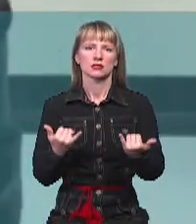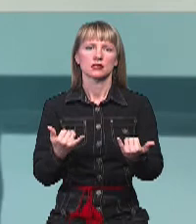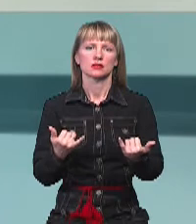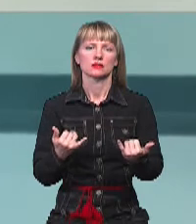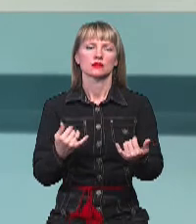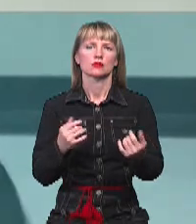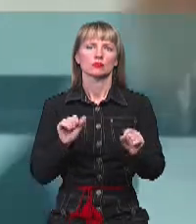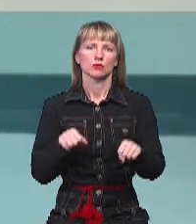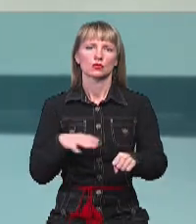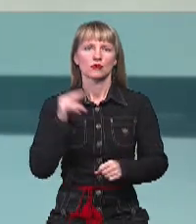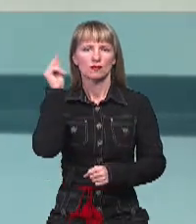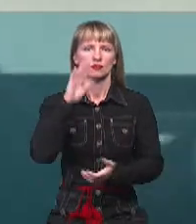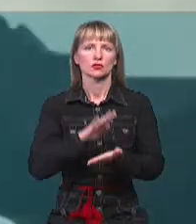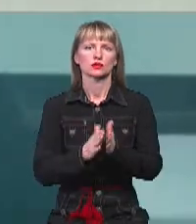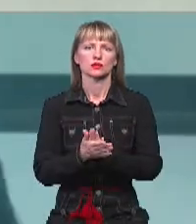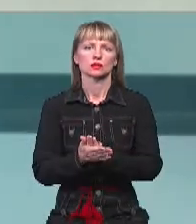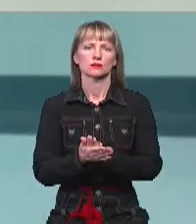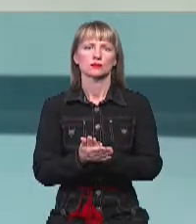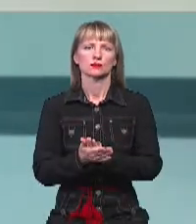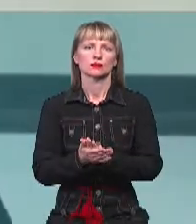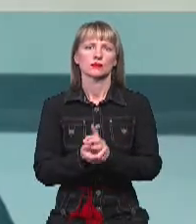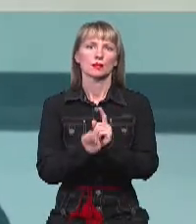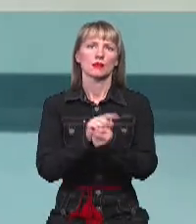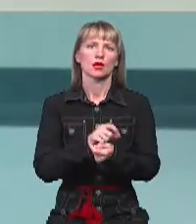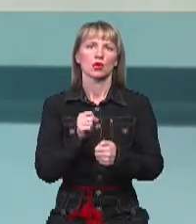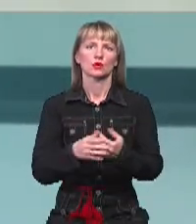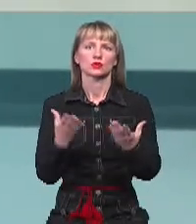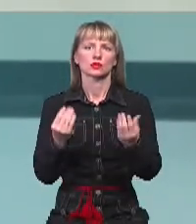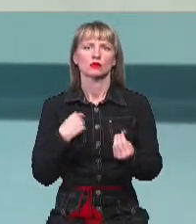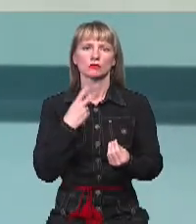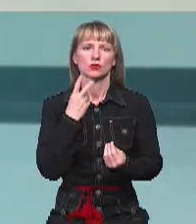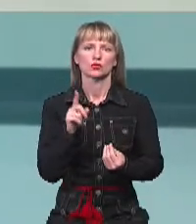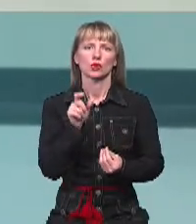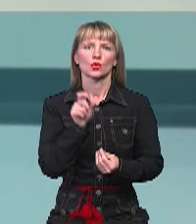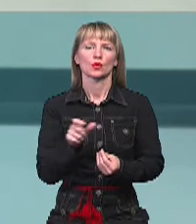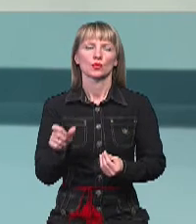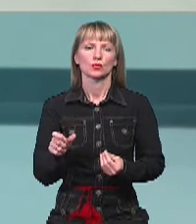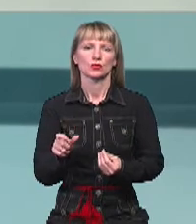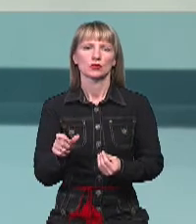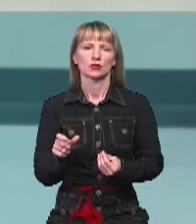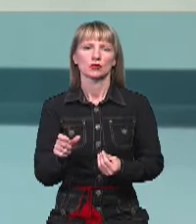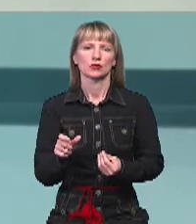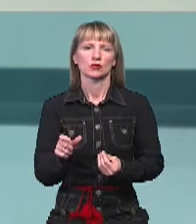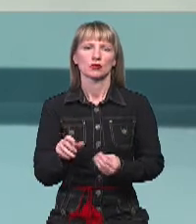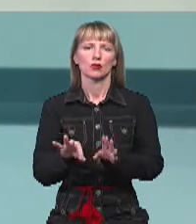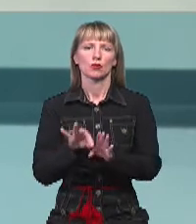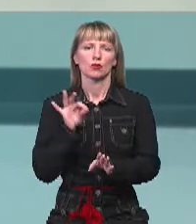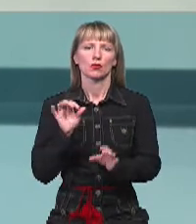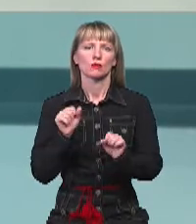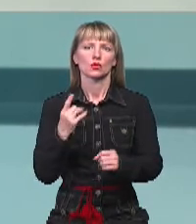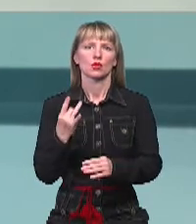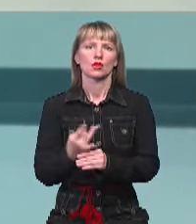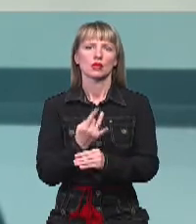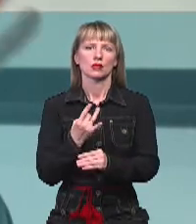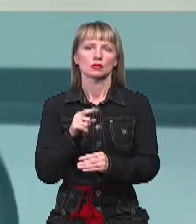вивчимо ситуацію, коли можна міняти чуть ли не кожен день. Але ми бачимо ситуацію, що люди не міняють швидко лікаря. Ну, обравши, може один раз